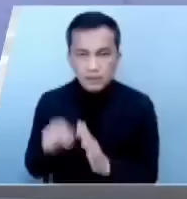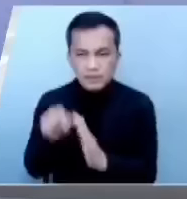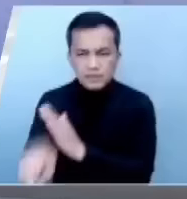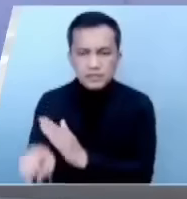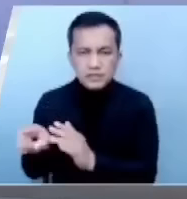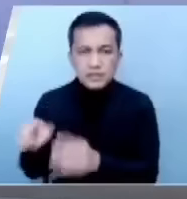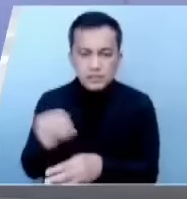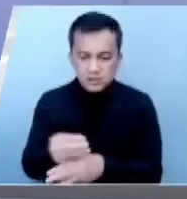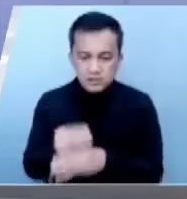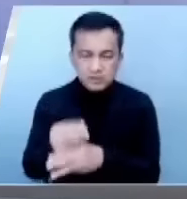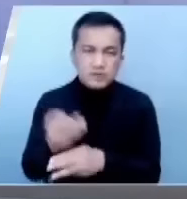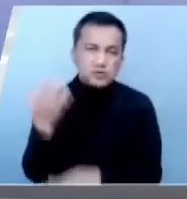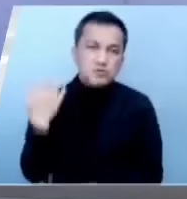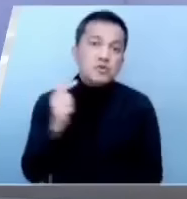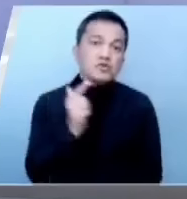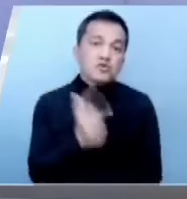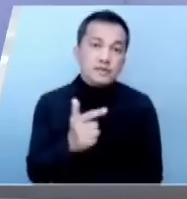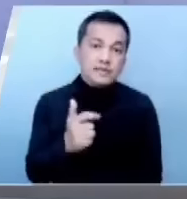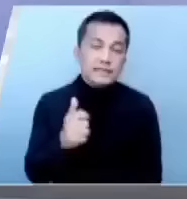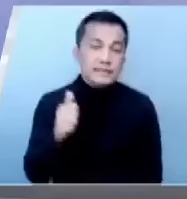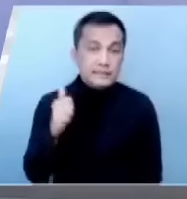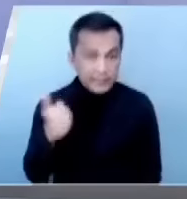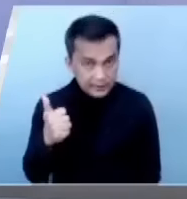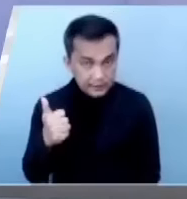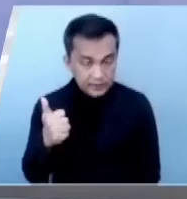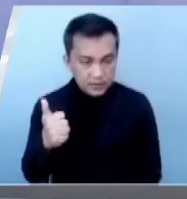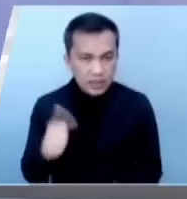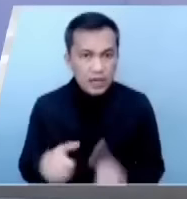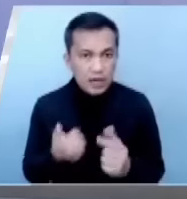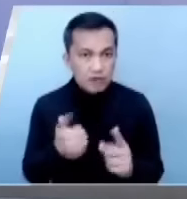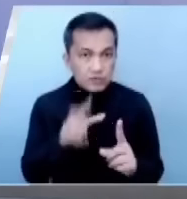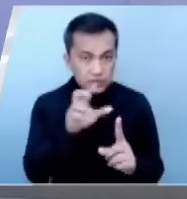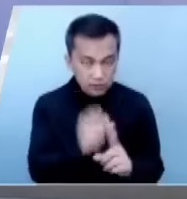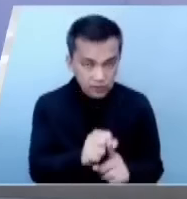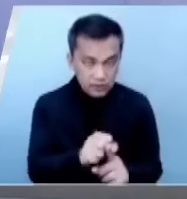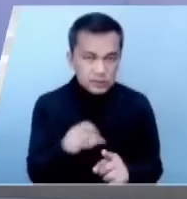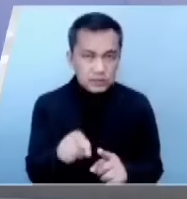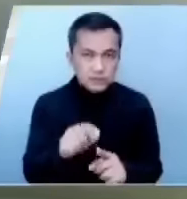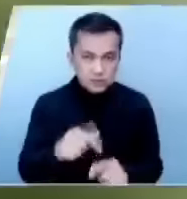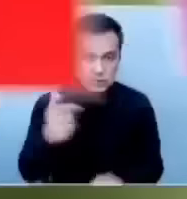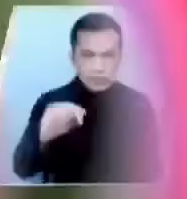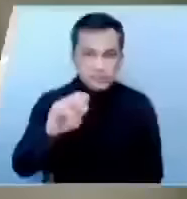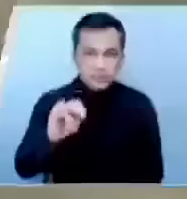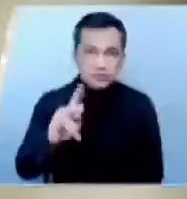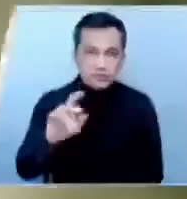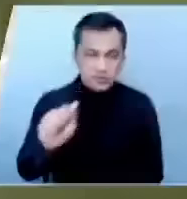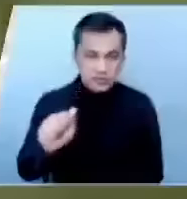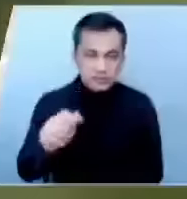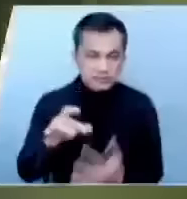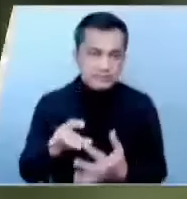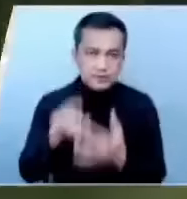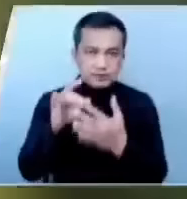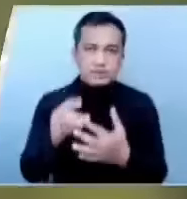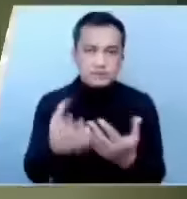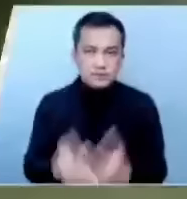noong 2010. Kung paano siya natuntun sa pagtutok ni John Consulta, exclusive!